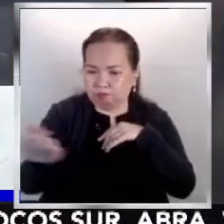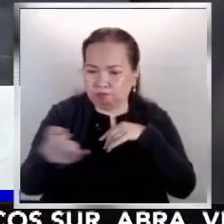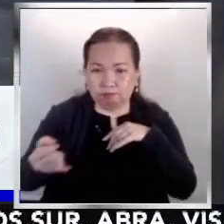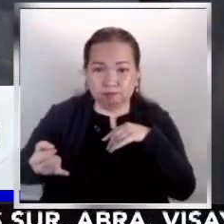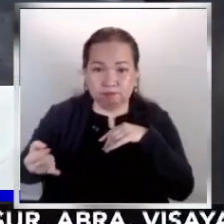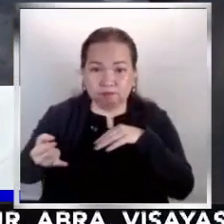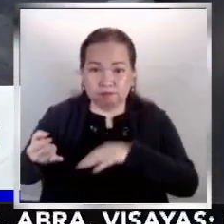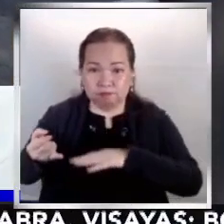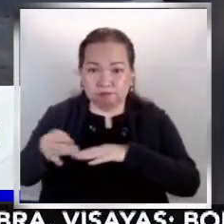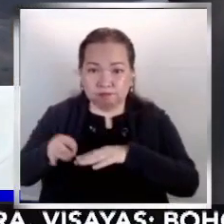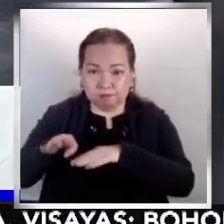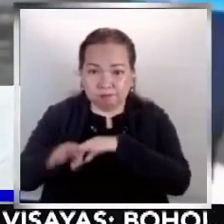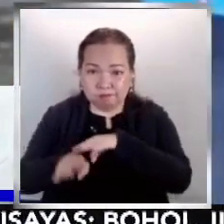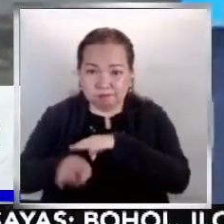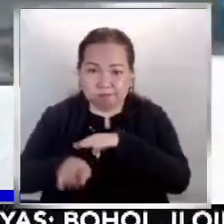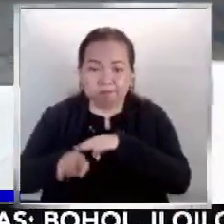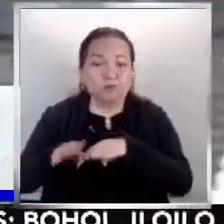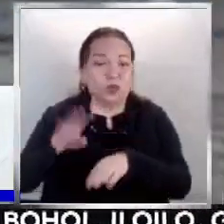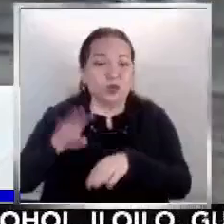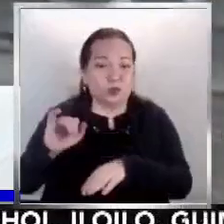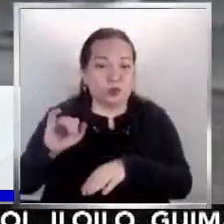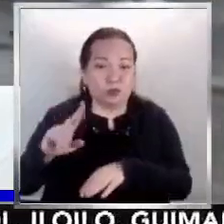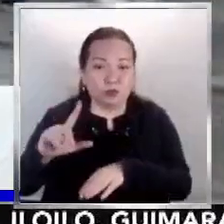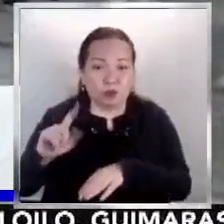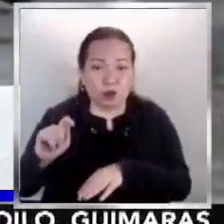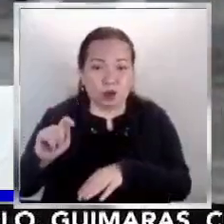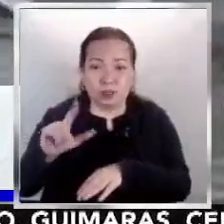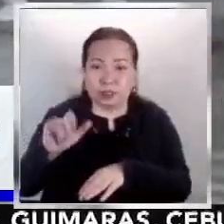ng Fault Finder at Hazard Hunter